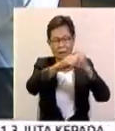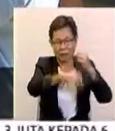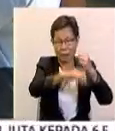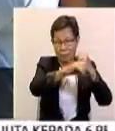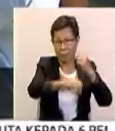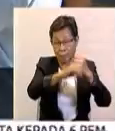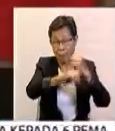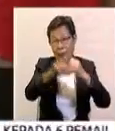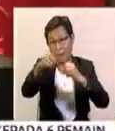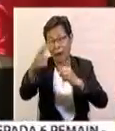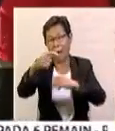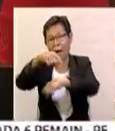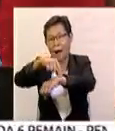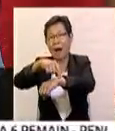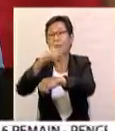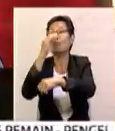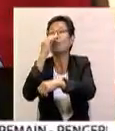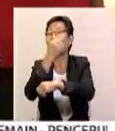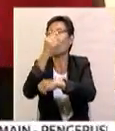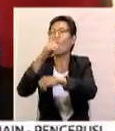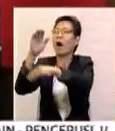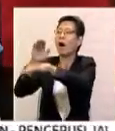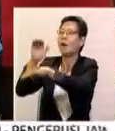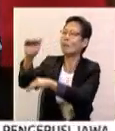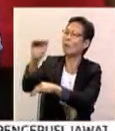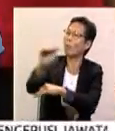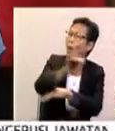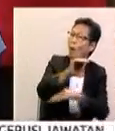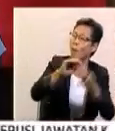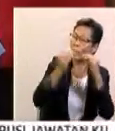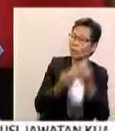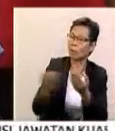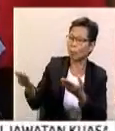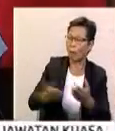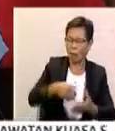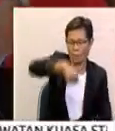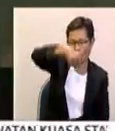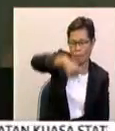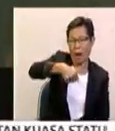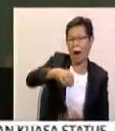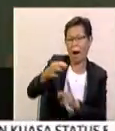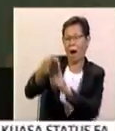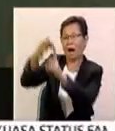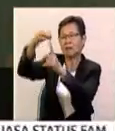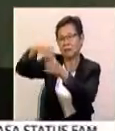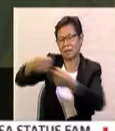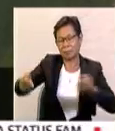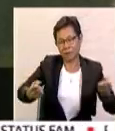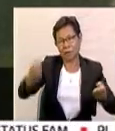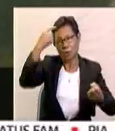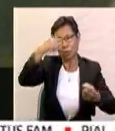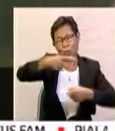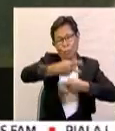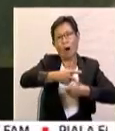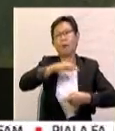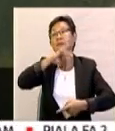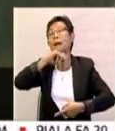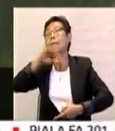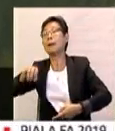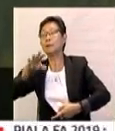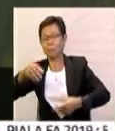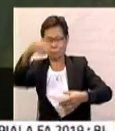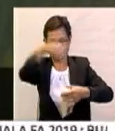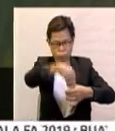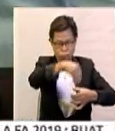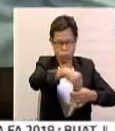proaktif pihak Alam Flora untuk mengajak masyarakat membawa satu beg khas di dalam kereta bagi menyimpan